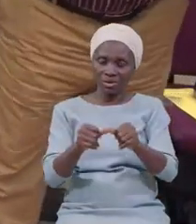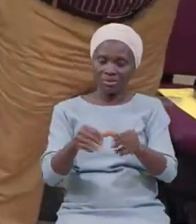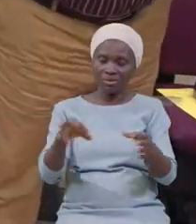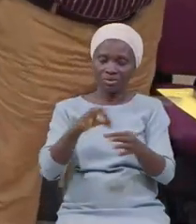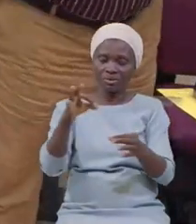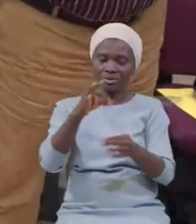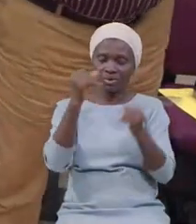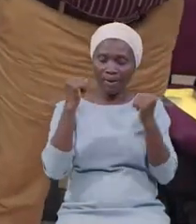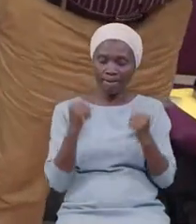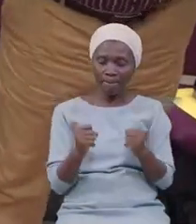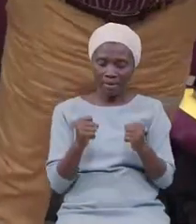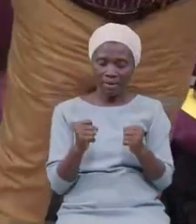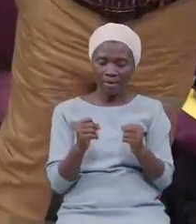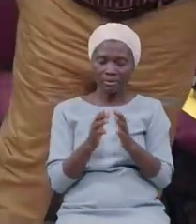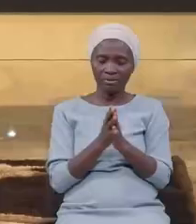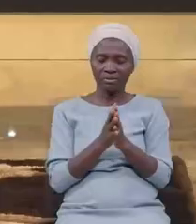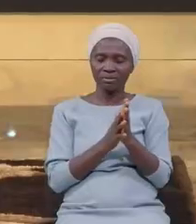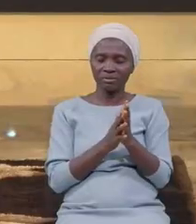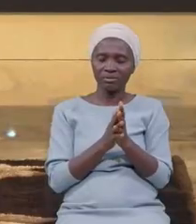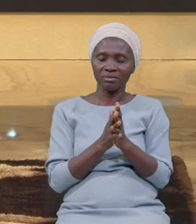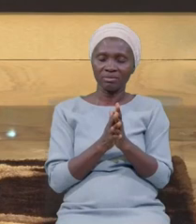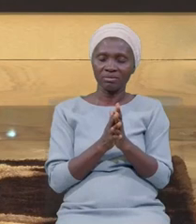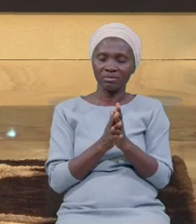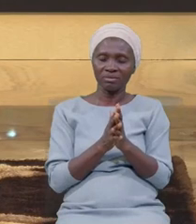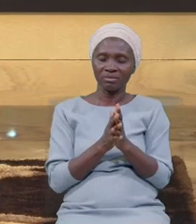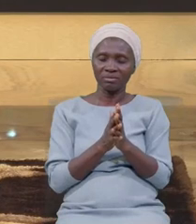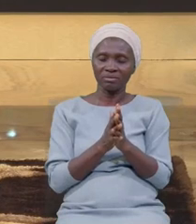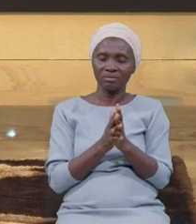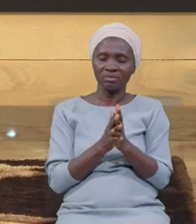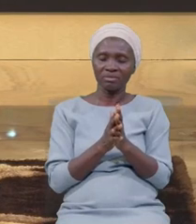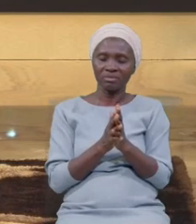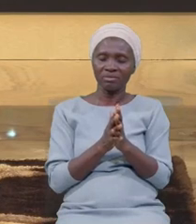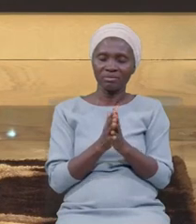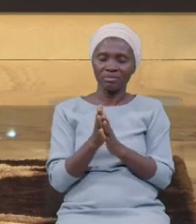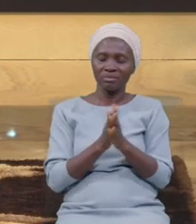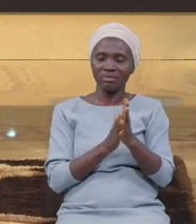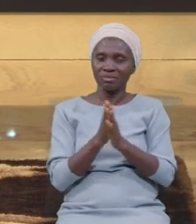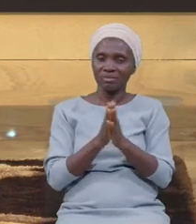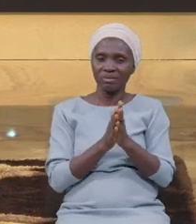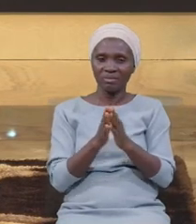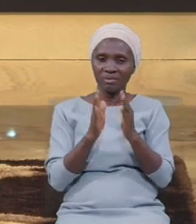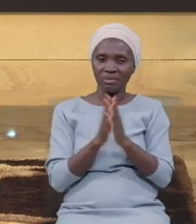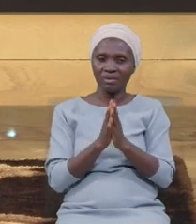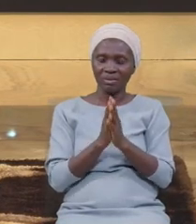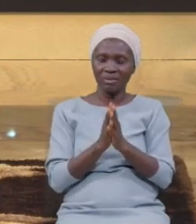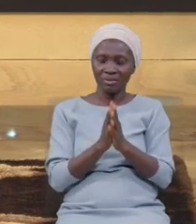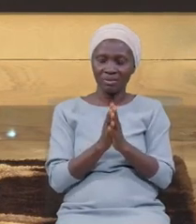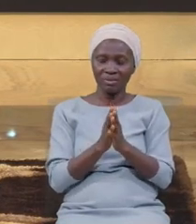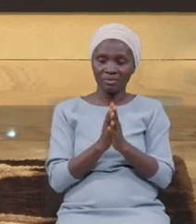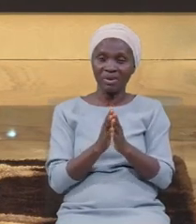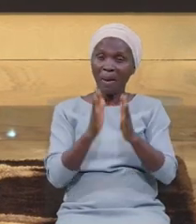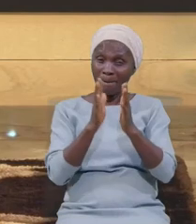d'une puissance spirituelle durable. Vous pouvez demander ce que vous voulez et le Seigneur le fera pour